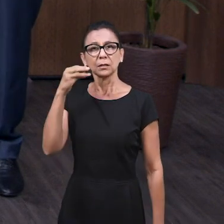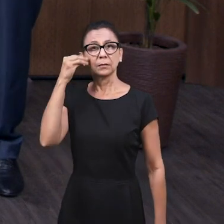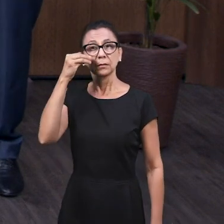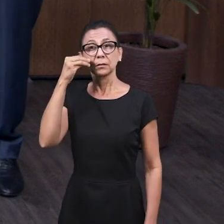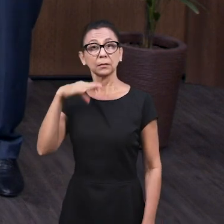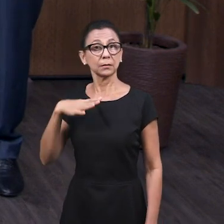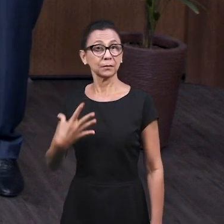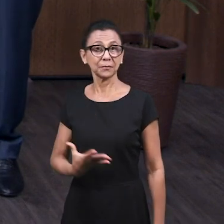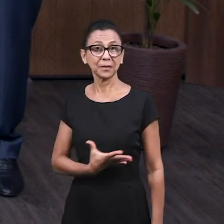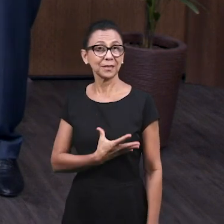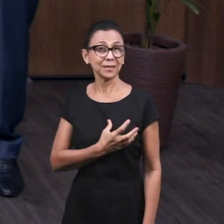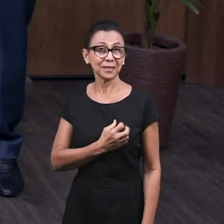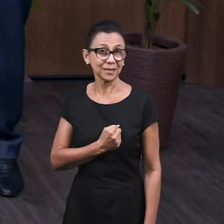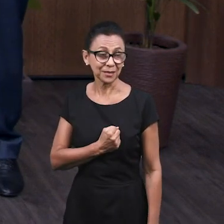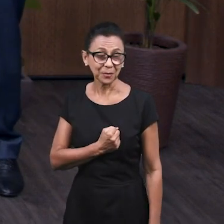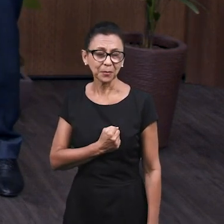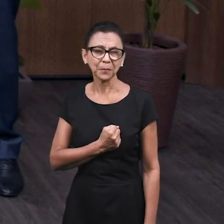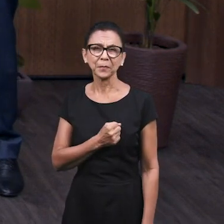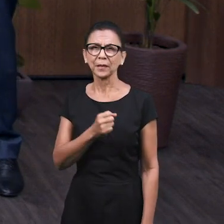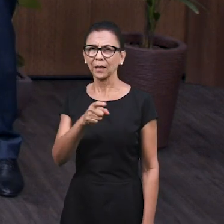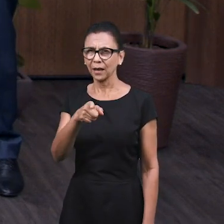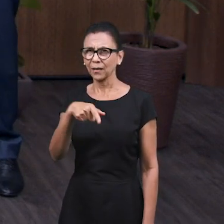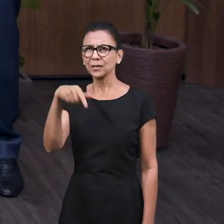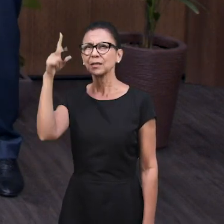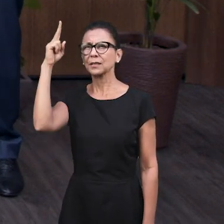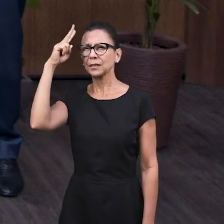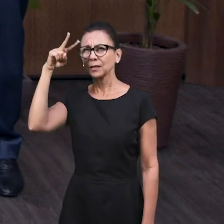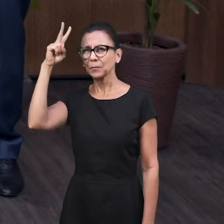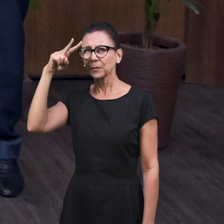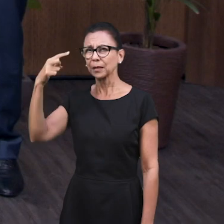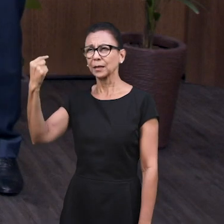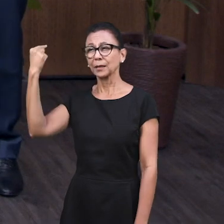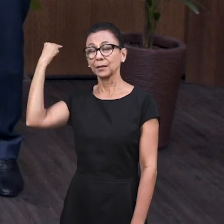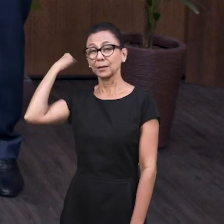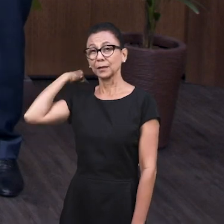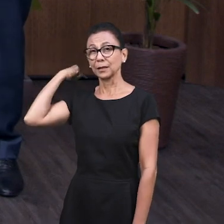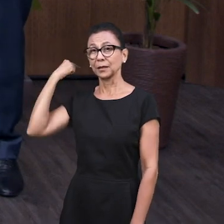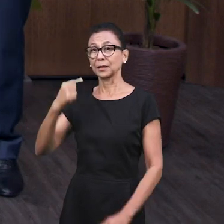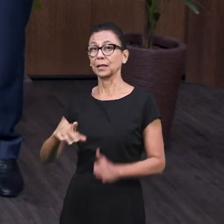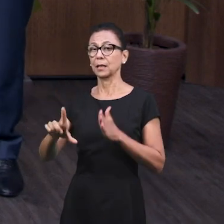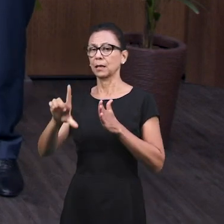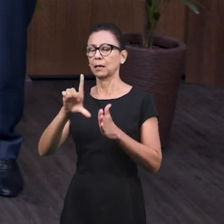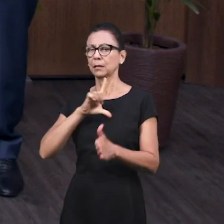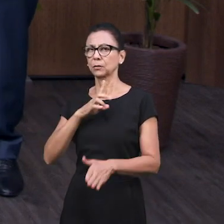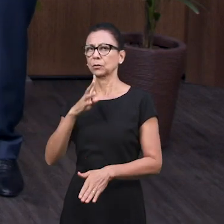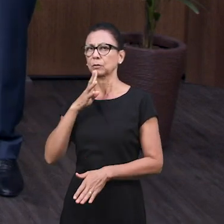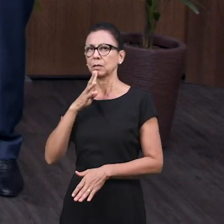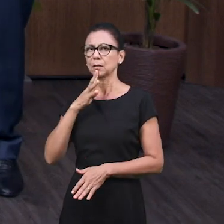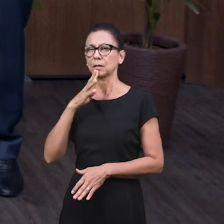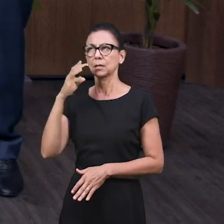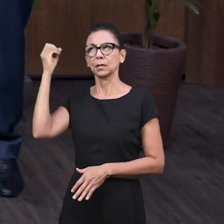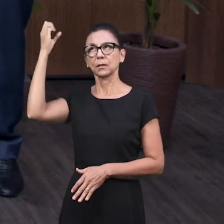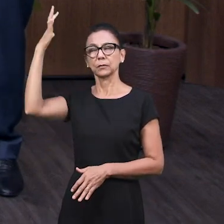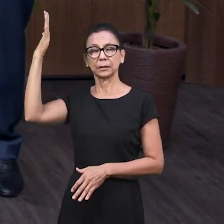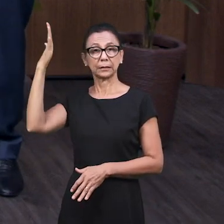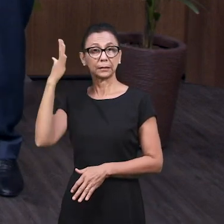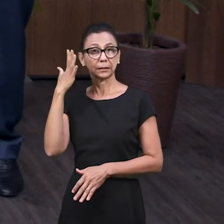salut, doivent se rappeler qu'avant de connaître la révélation, de voir la